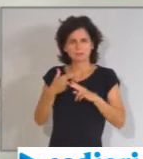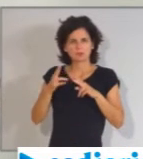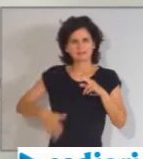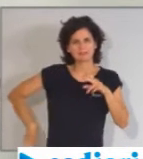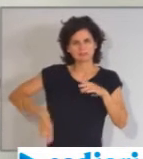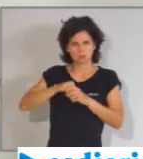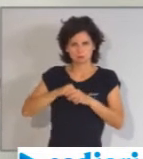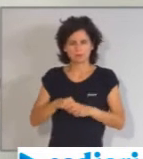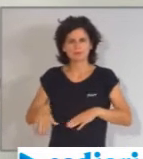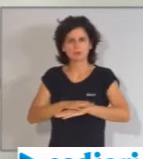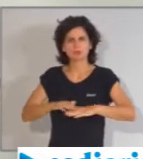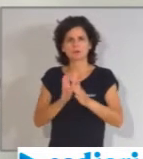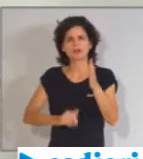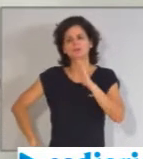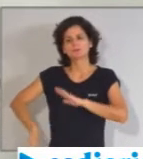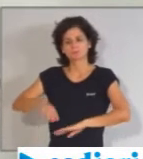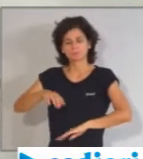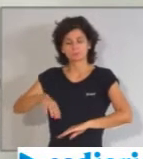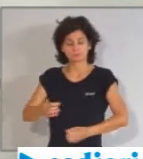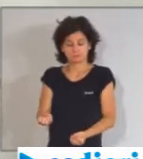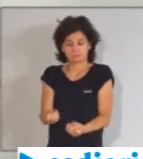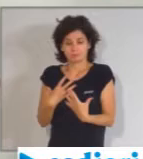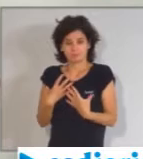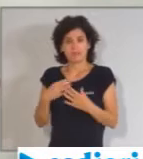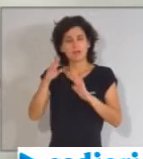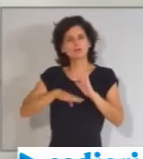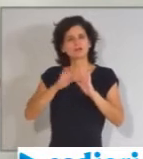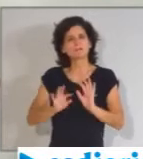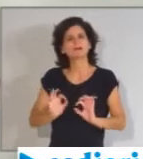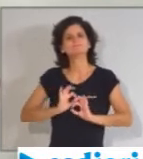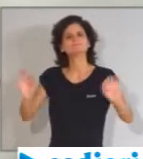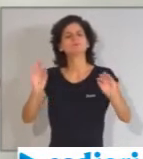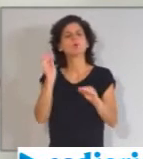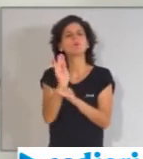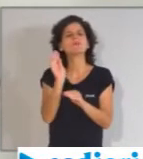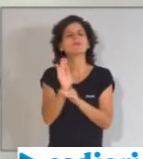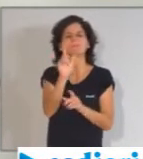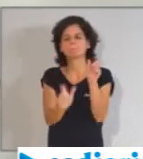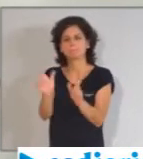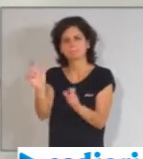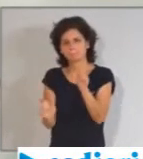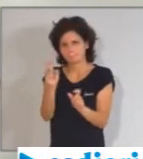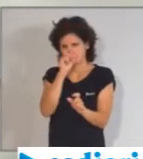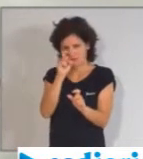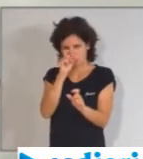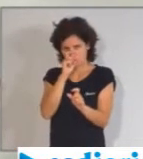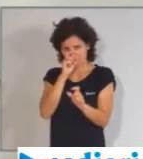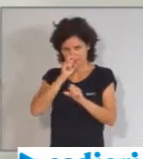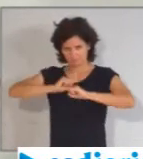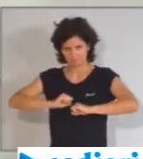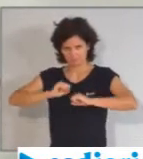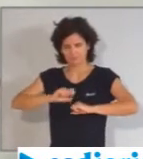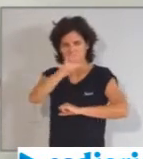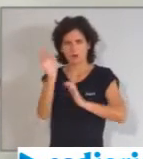Inclusives. El Consell ha sigut informat del programa Cuidem, d'atenció integral a les persones majors de la Comunitat